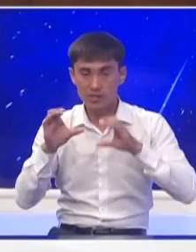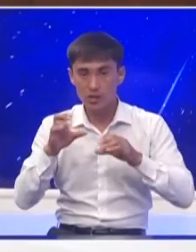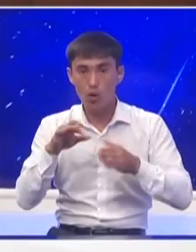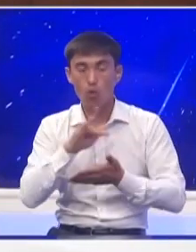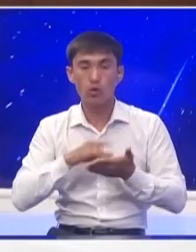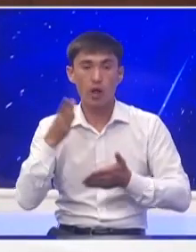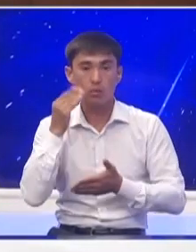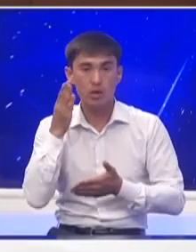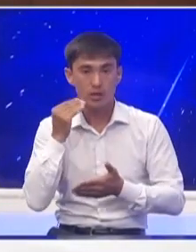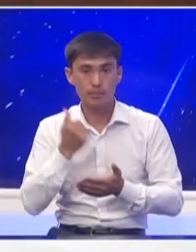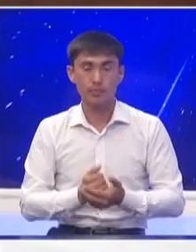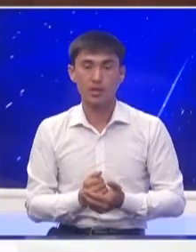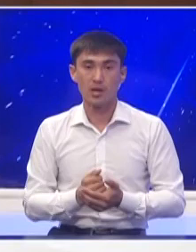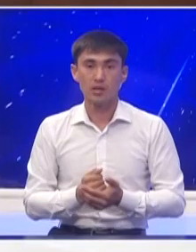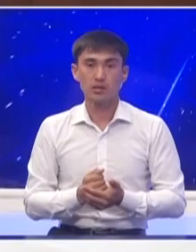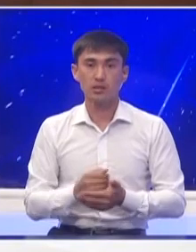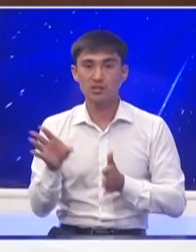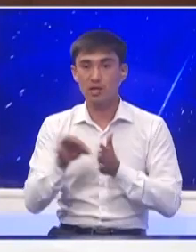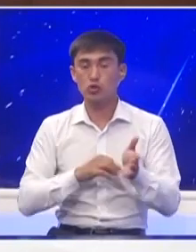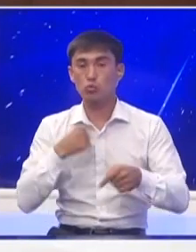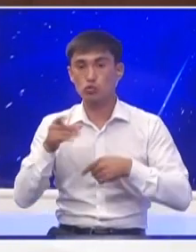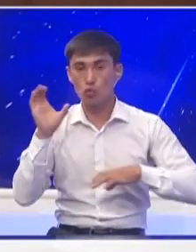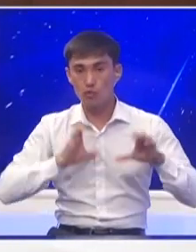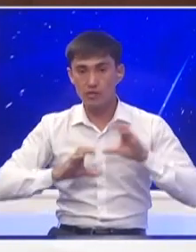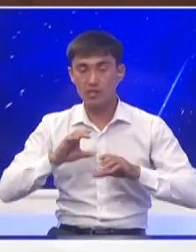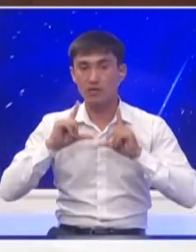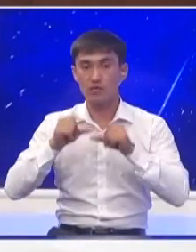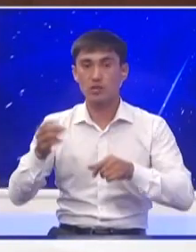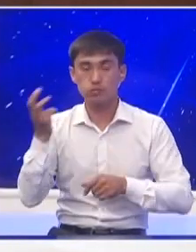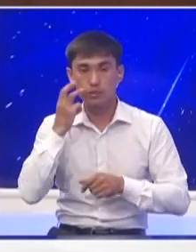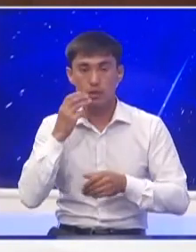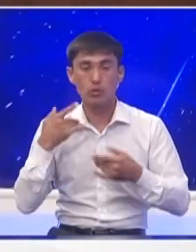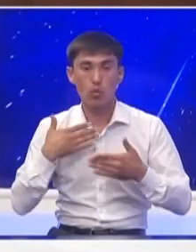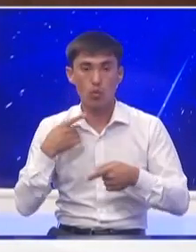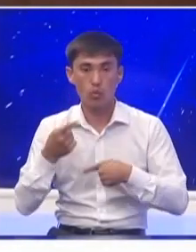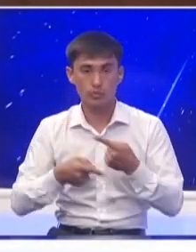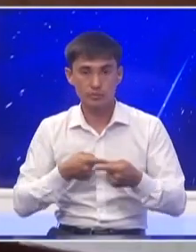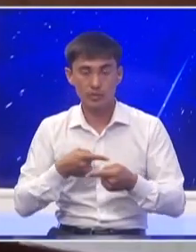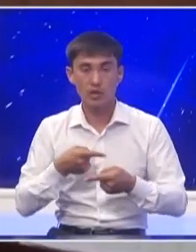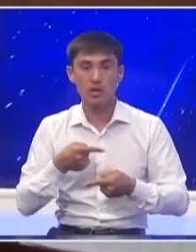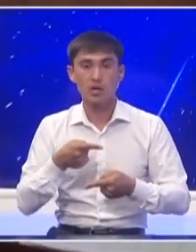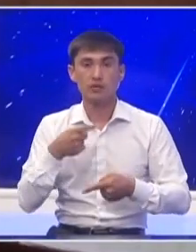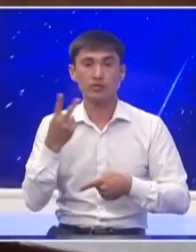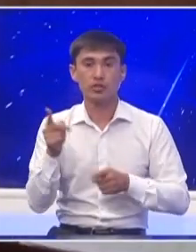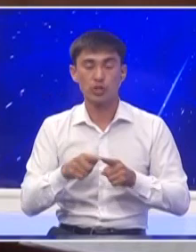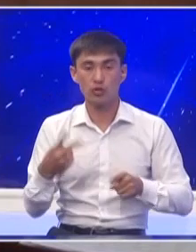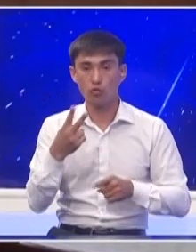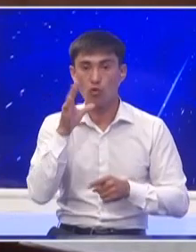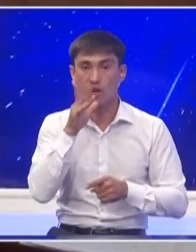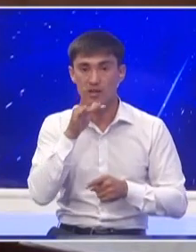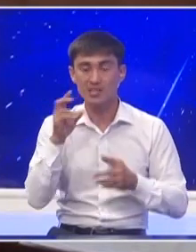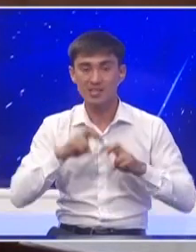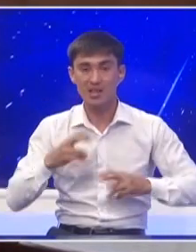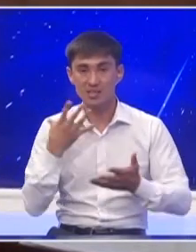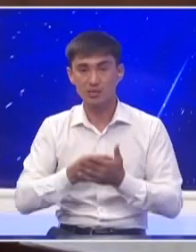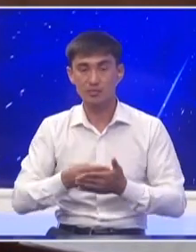городе Алматы. Сразу же после университета я вышла в декретный отпуск. По истечению 2 лет, искала себе